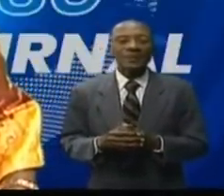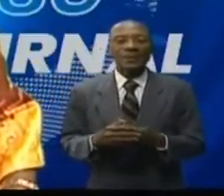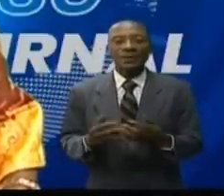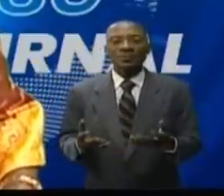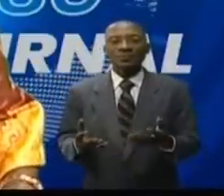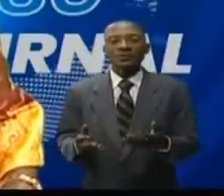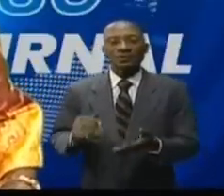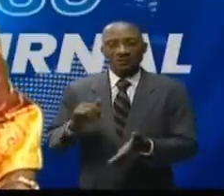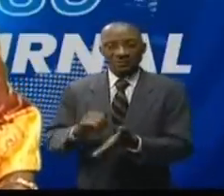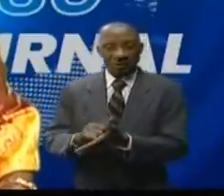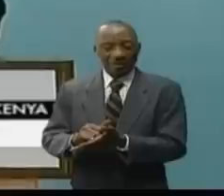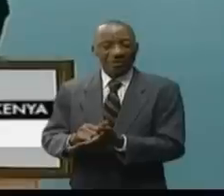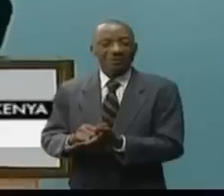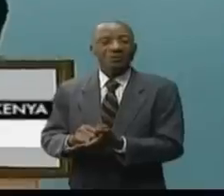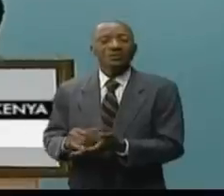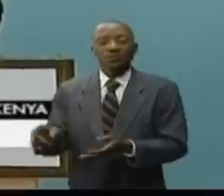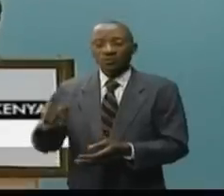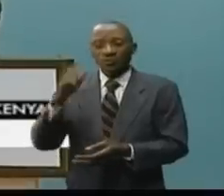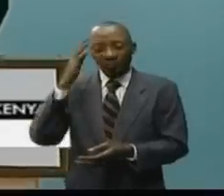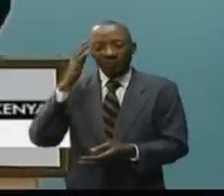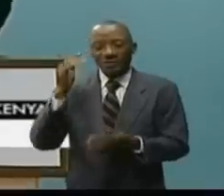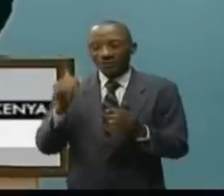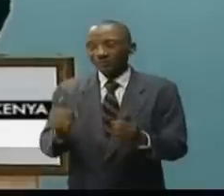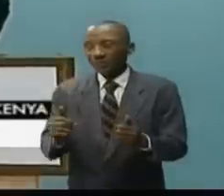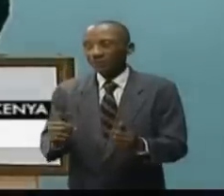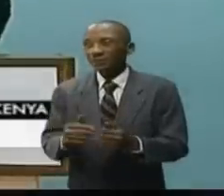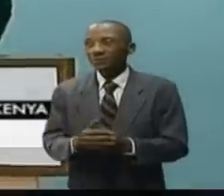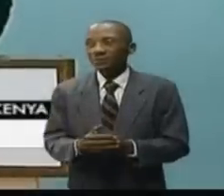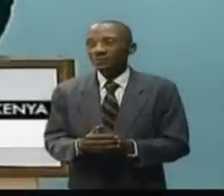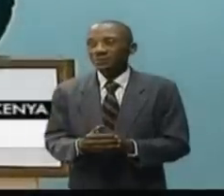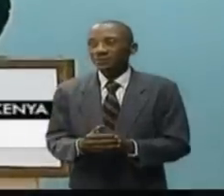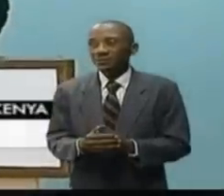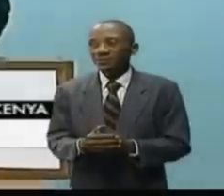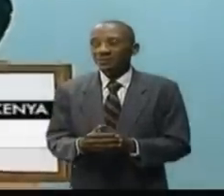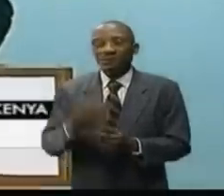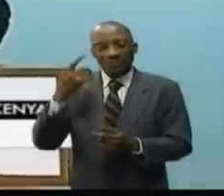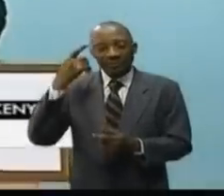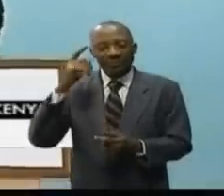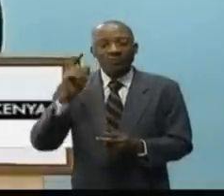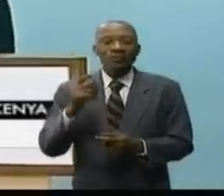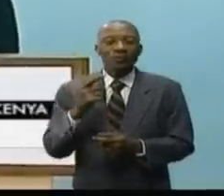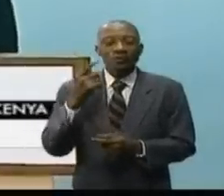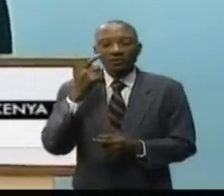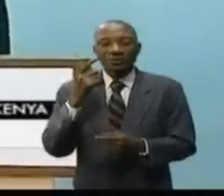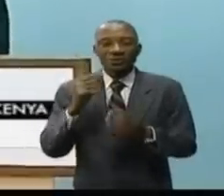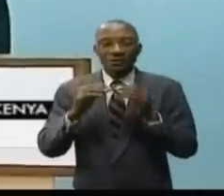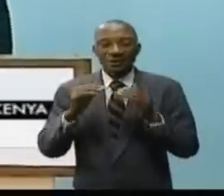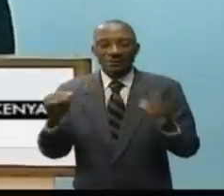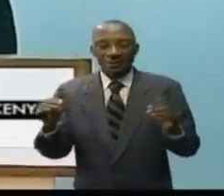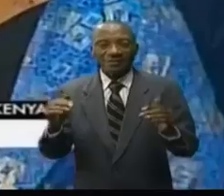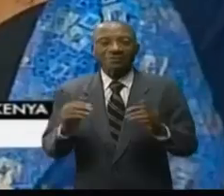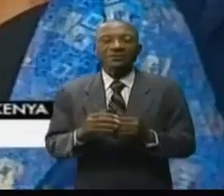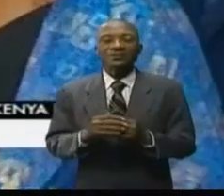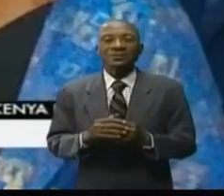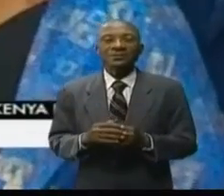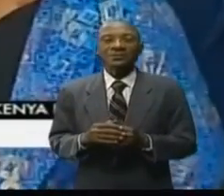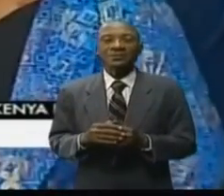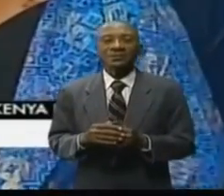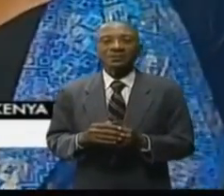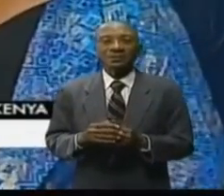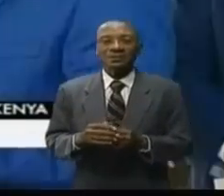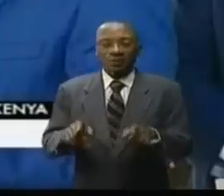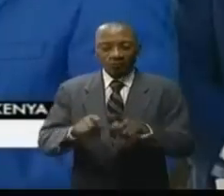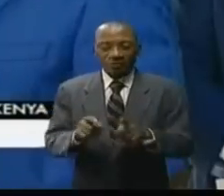salué le leadership du président congolais dans la lutte pour la préservation de l'intégrité territoriale